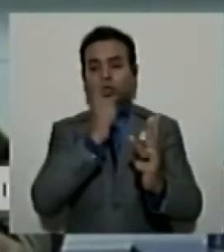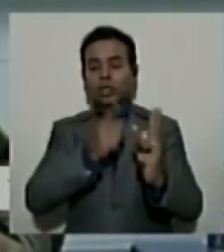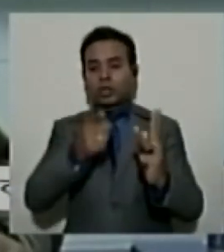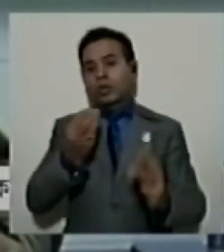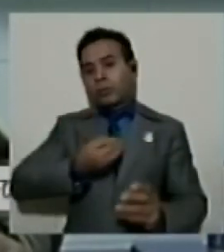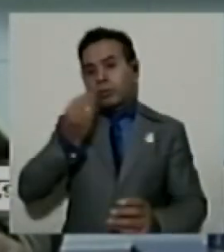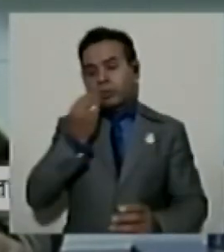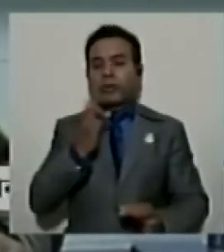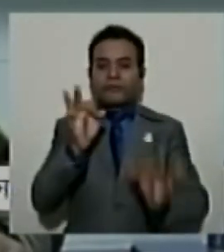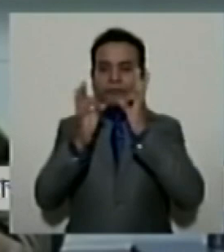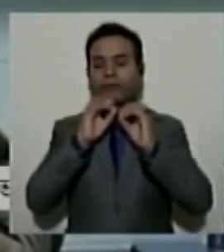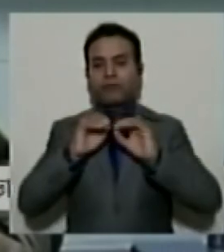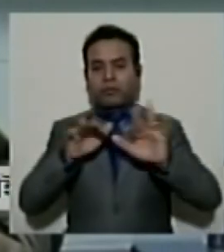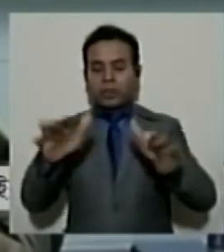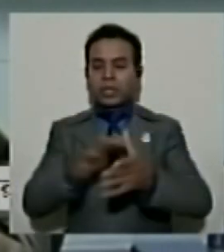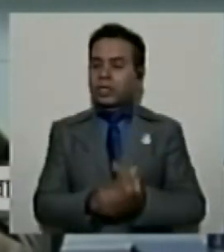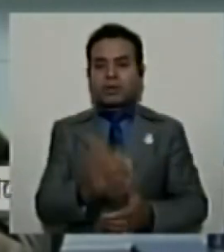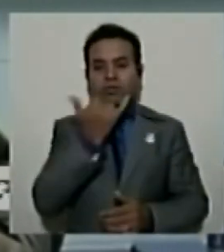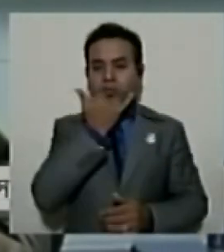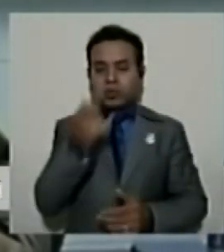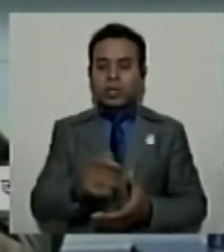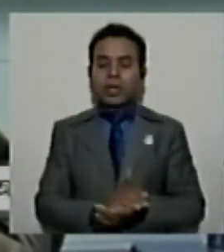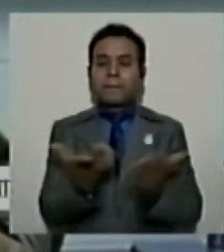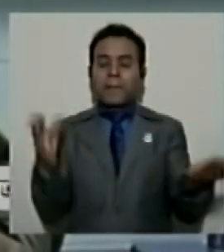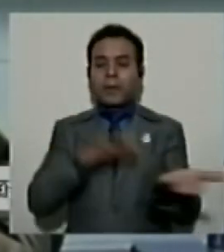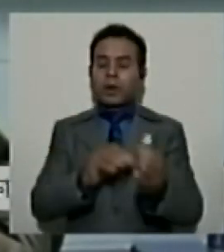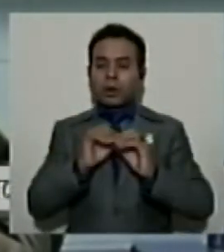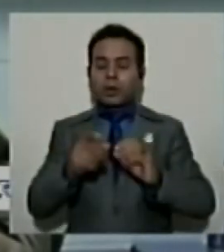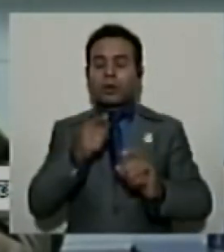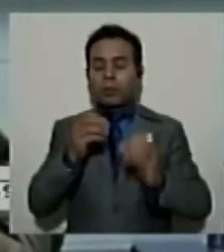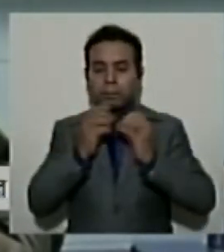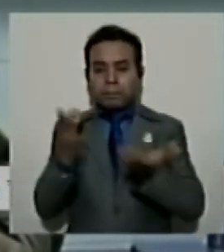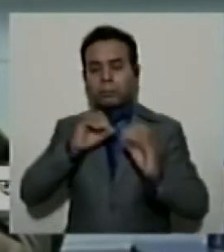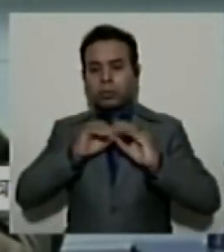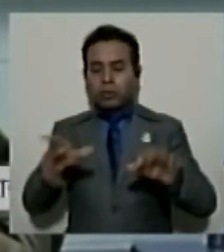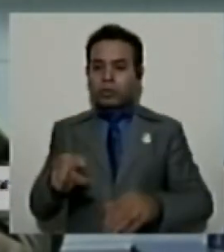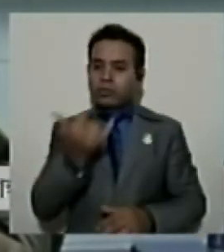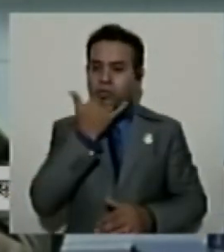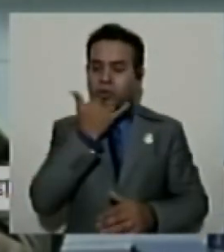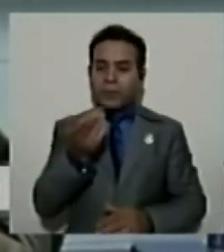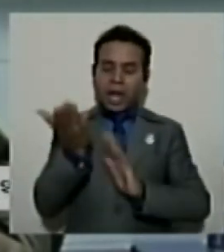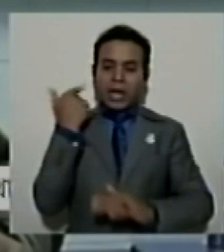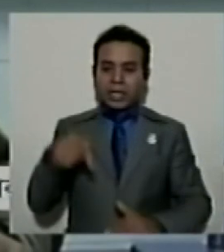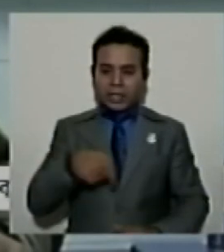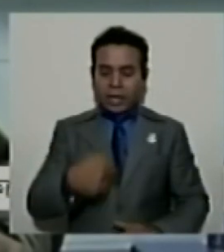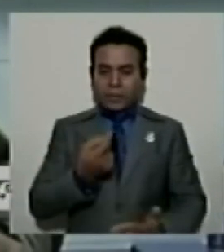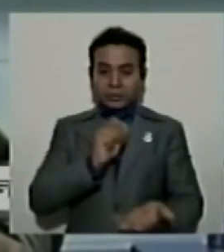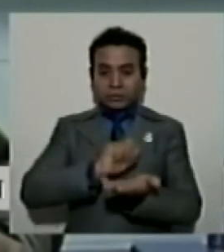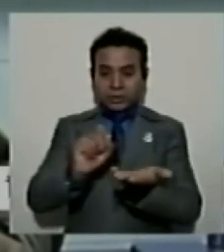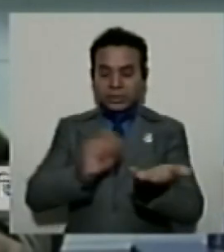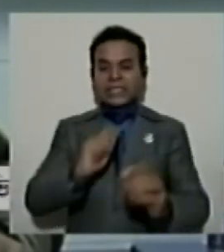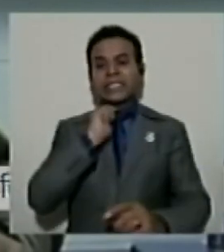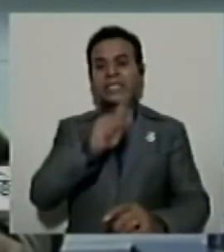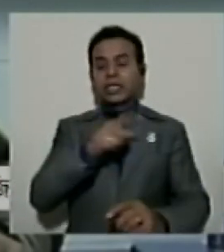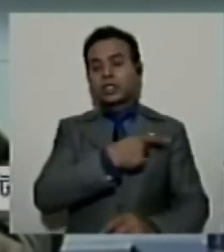বিজ্ঞপ্তি দিয়েছি যে এই ধরনের তথ্য থেকে বিরত থাকার জন্য। আমরাও বলেছি যদি এই ধরনের অসত্যমূলক তথ্য কেউ প্রকাশ করে